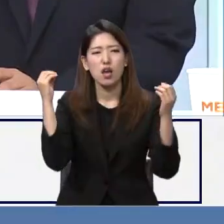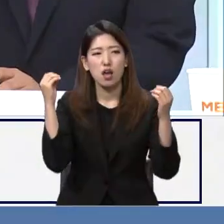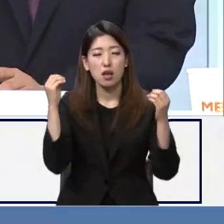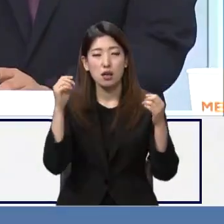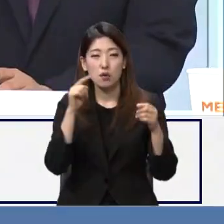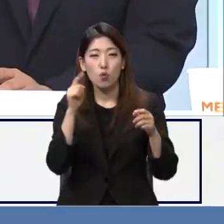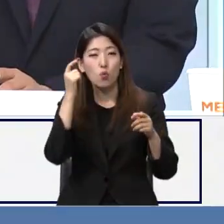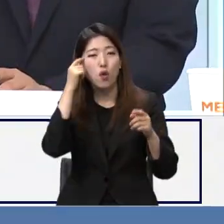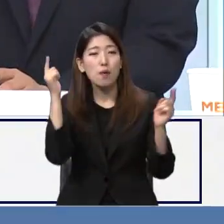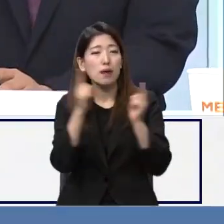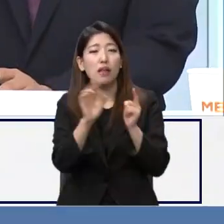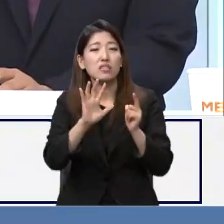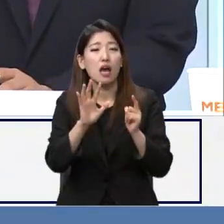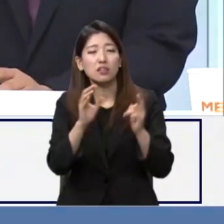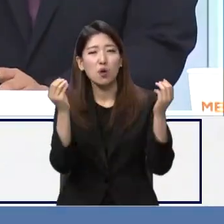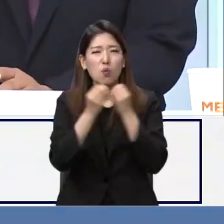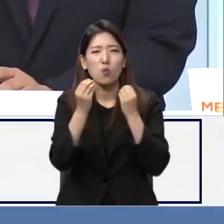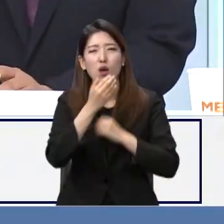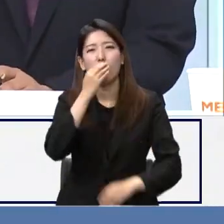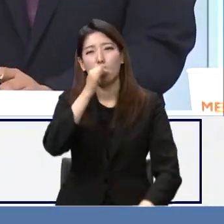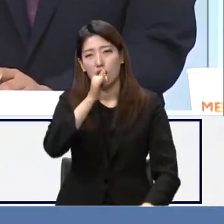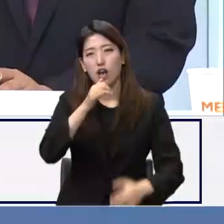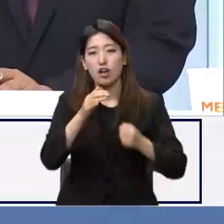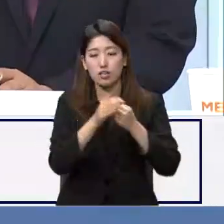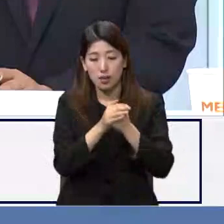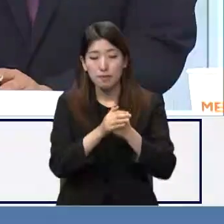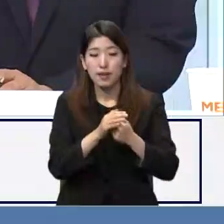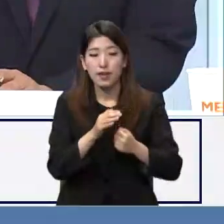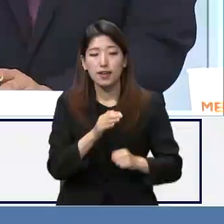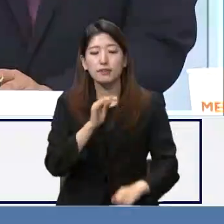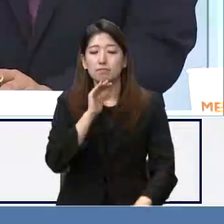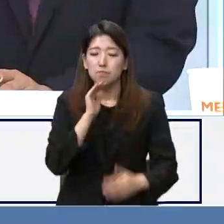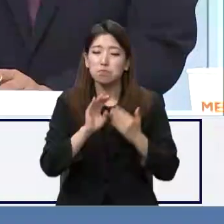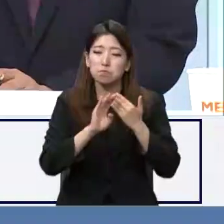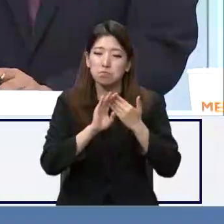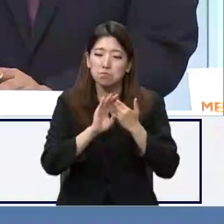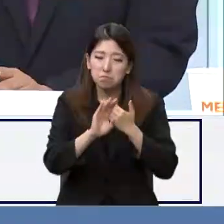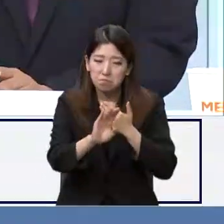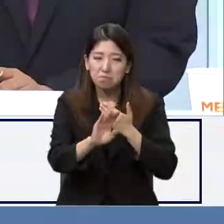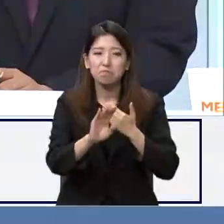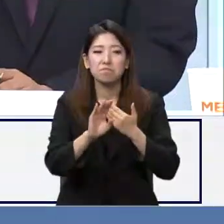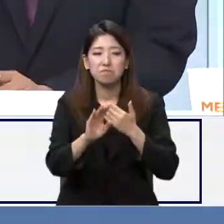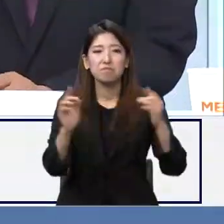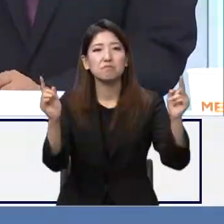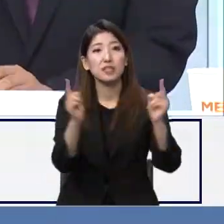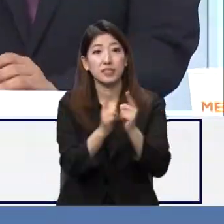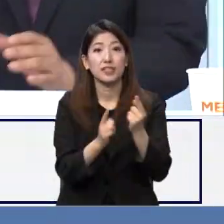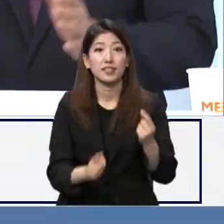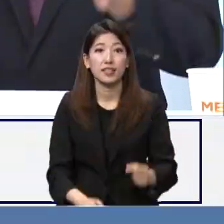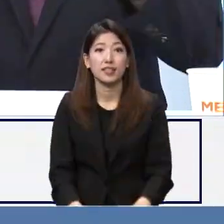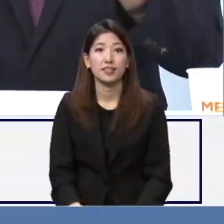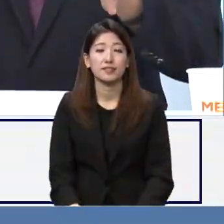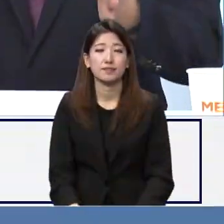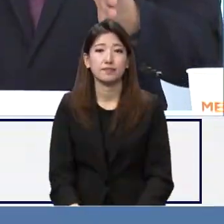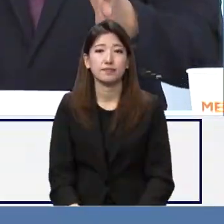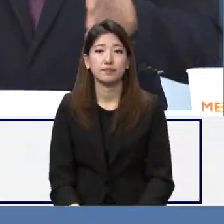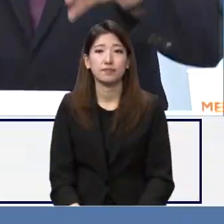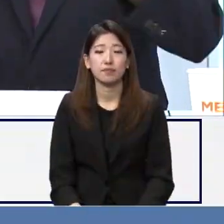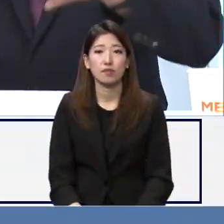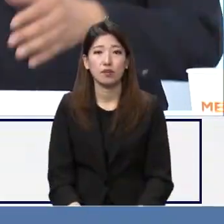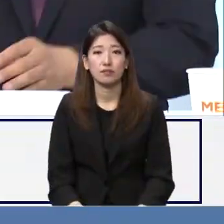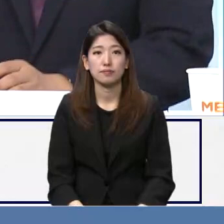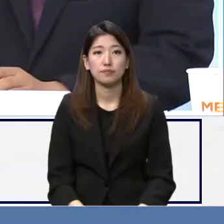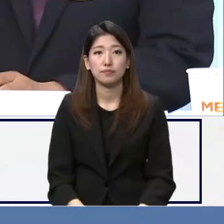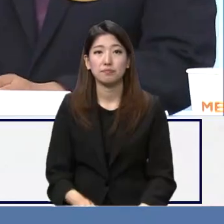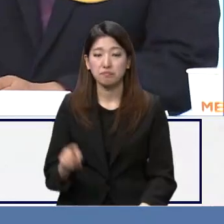위해서도 건강이 추스림을 만납시다 하는 얘기 이거는 뭐 의례적으로 이제 덕담 비슷하게 얘기를 한 거지만 1년 동안의 해외 체류를 했기 때문에